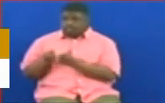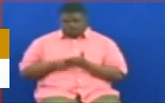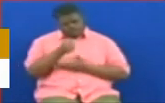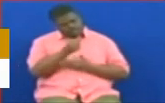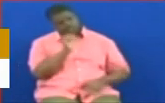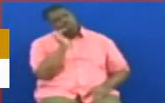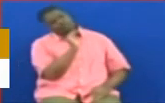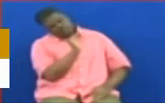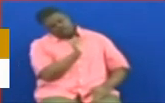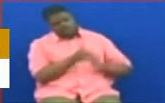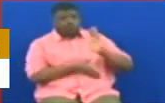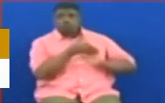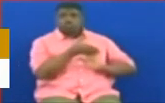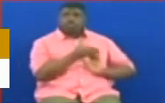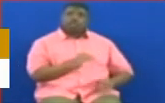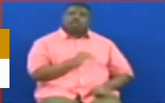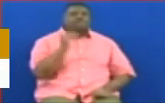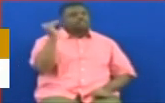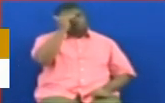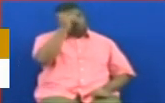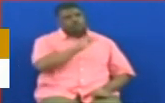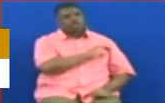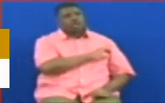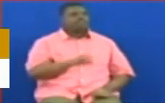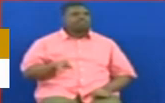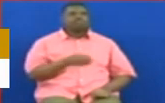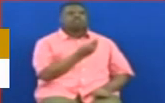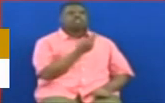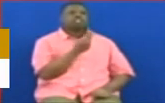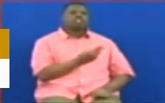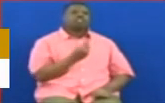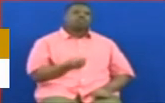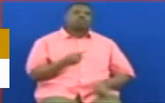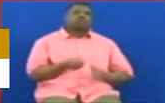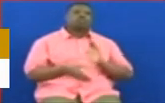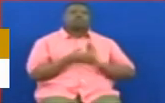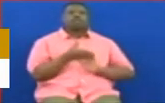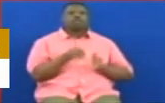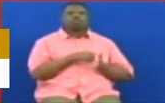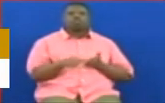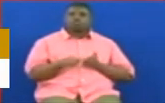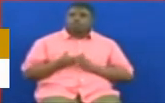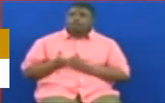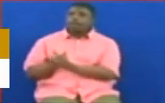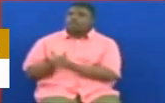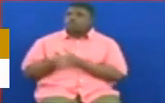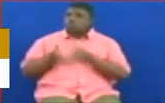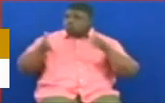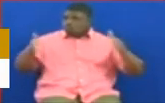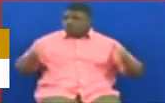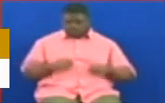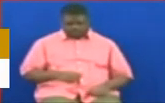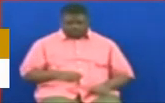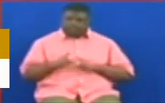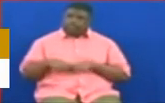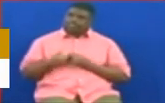nikamwambia kuanzia Januari 2021 tutaanza ununuzi wa meli kubwa zinazotakiwa,